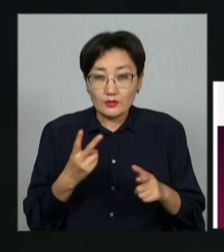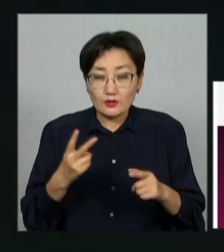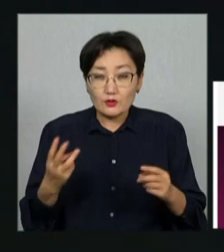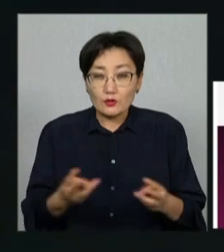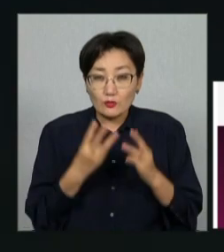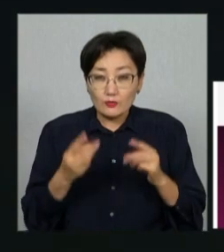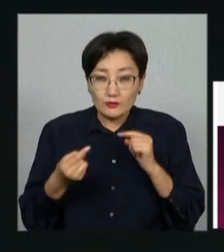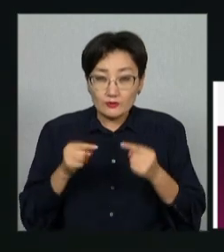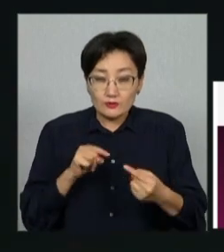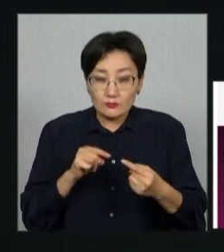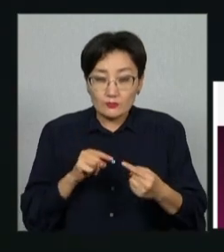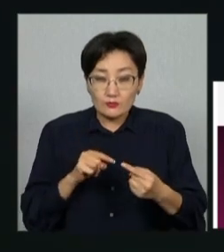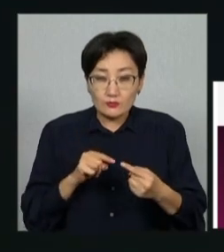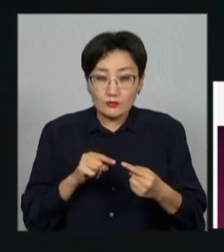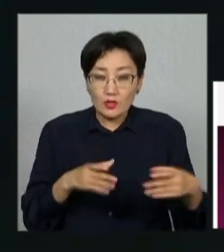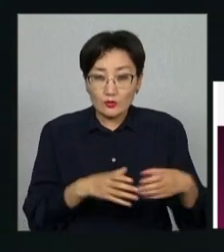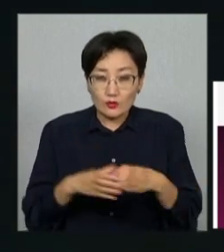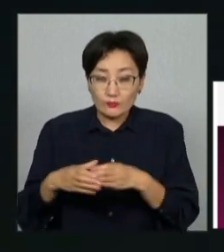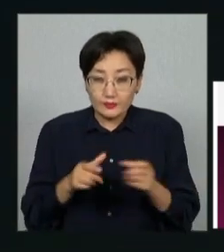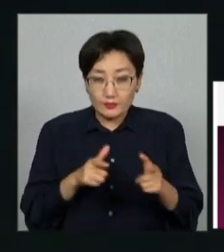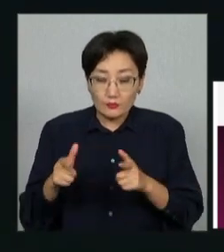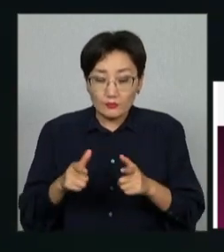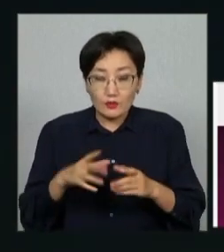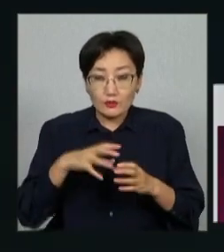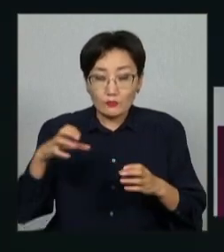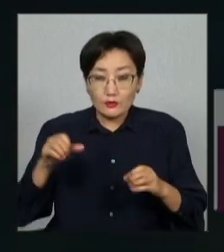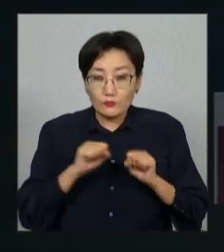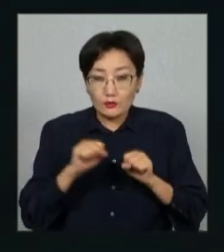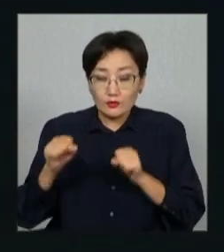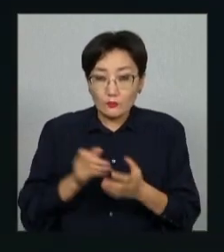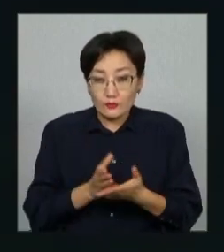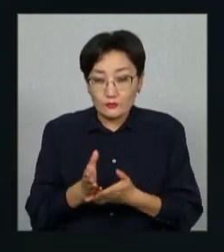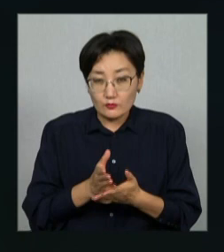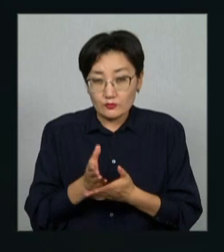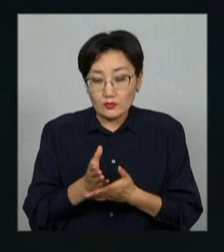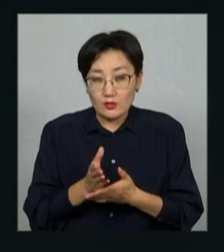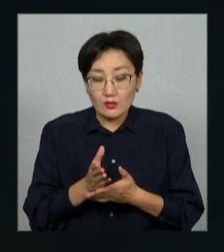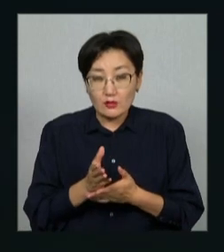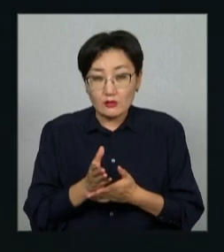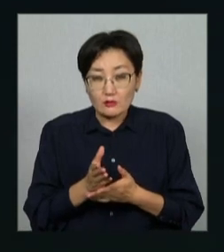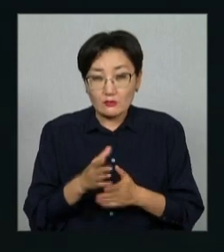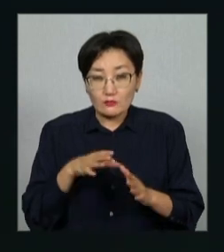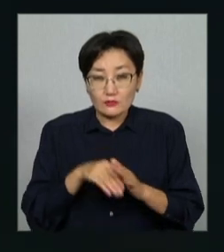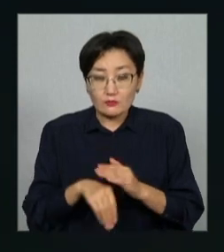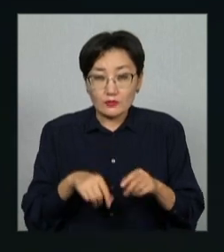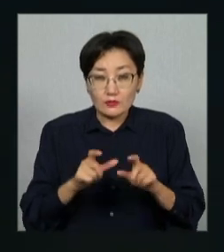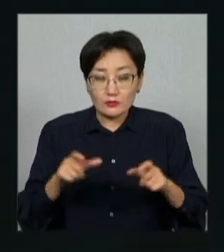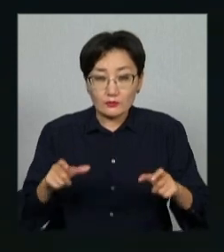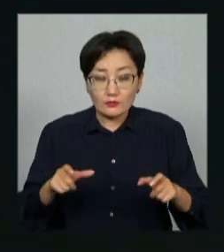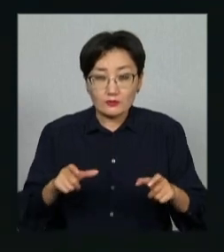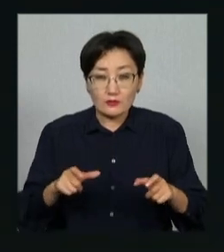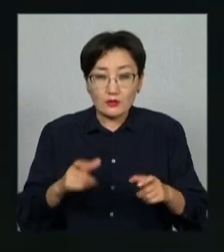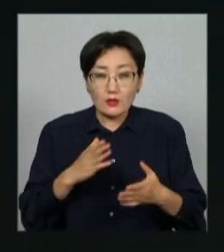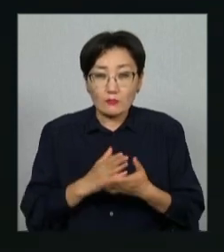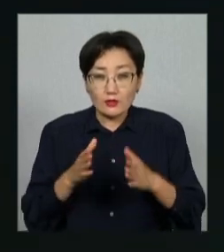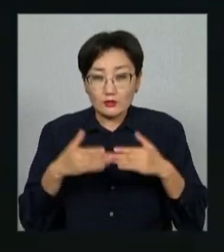қарсы жауынгерлік учаскеге құрылды. Газ түтіннен қорғау қызметінің ондарындағы адамдардың бар